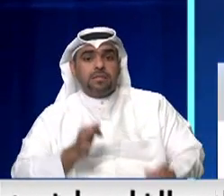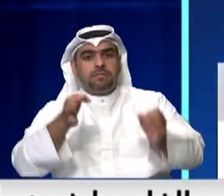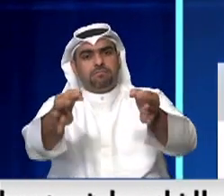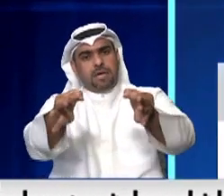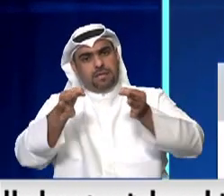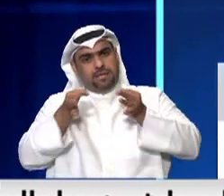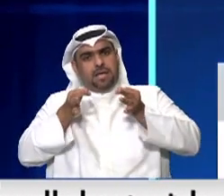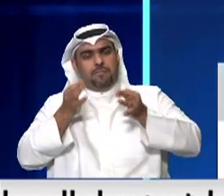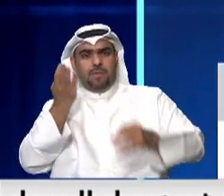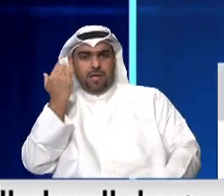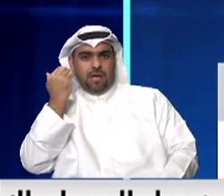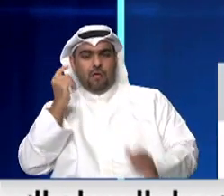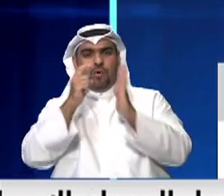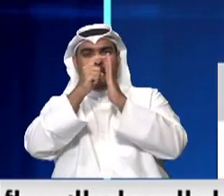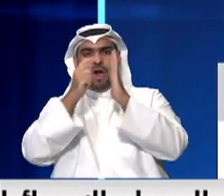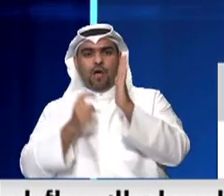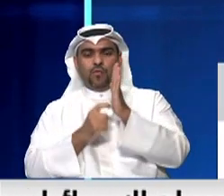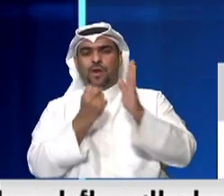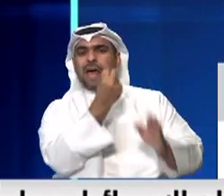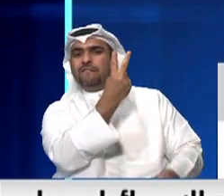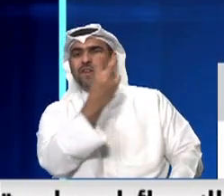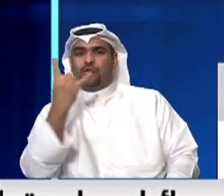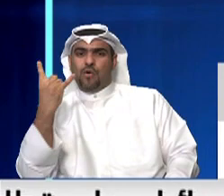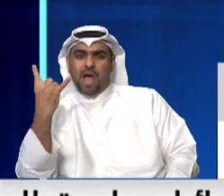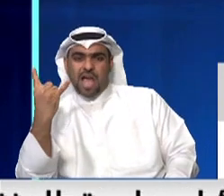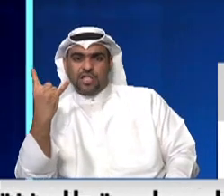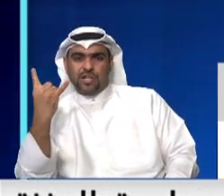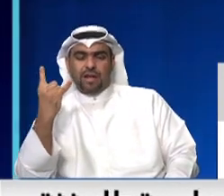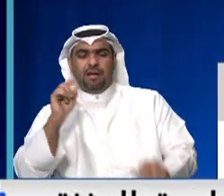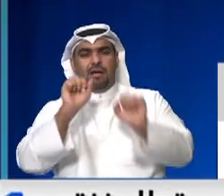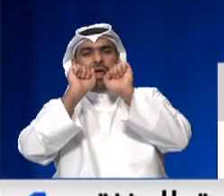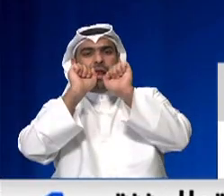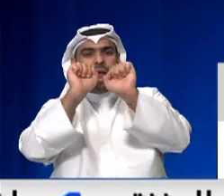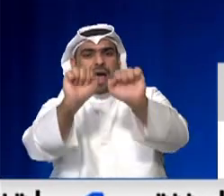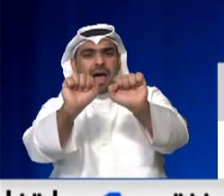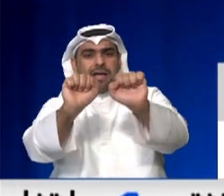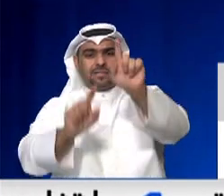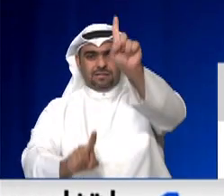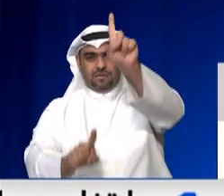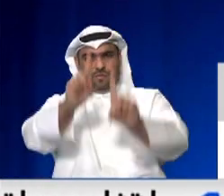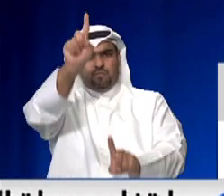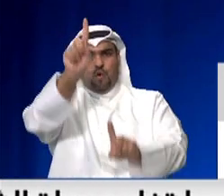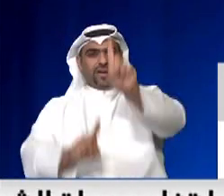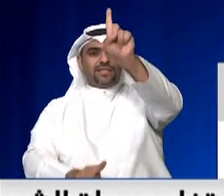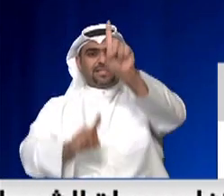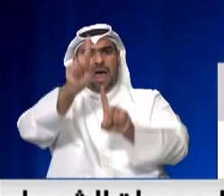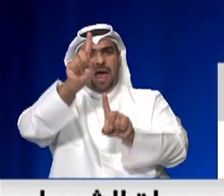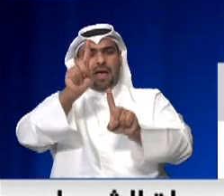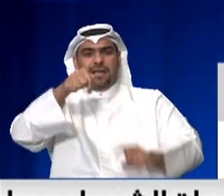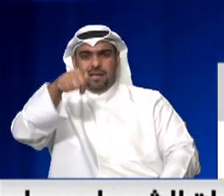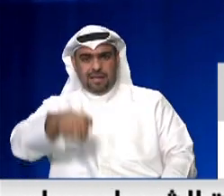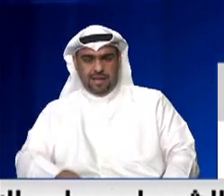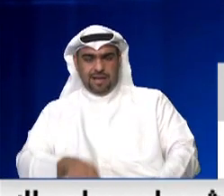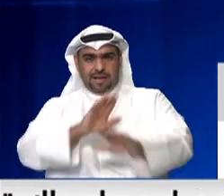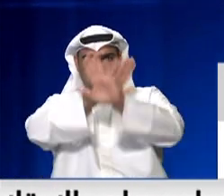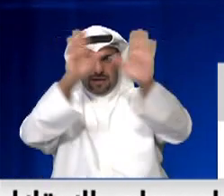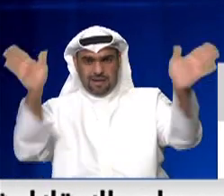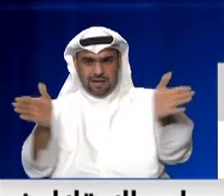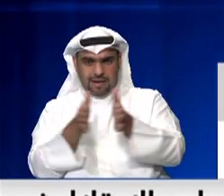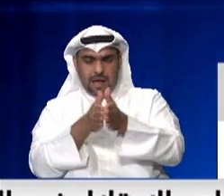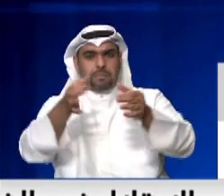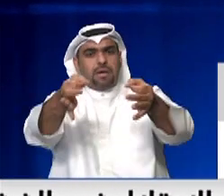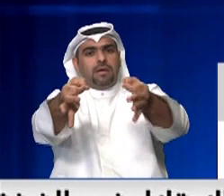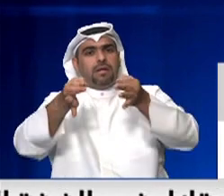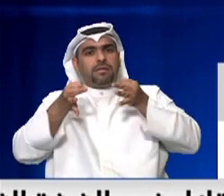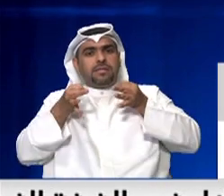لسنة 2010 بشأن هيئة أسواق المال وتنظيم الأوراق المالية ولائحته التنفيذية